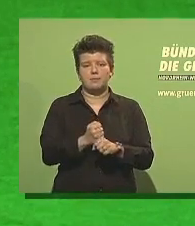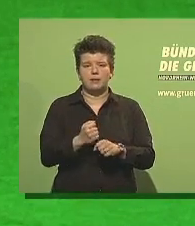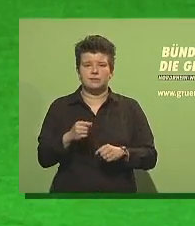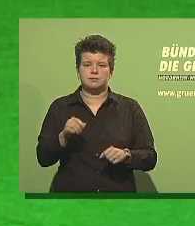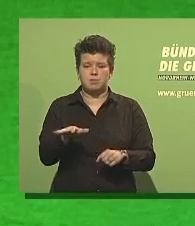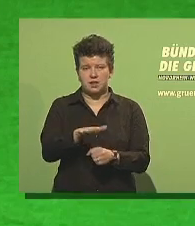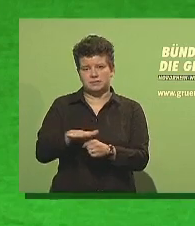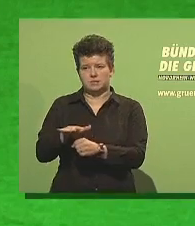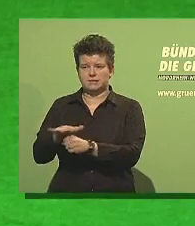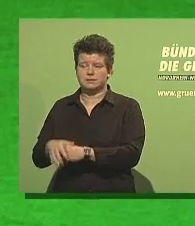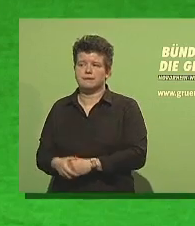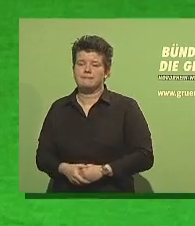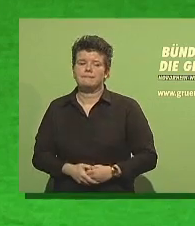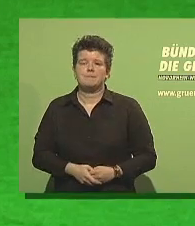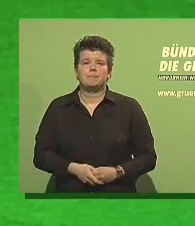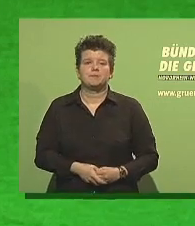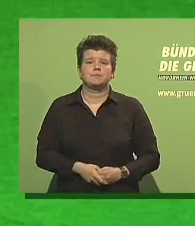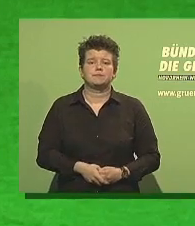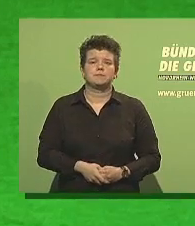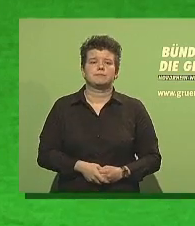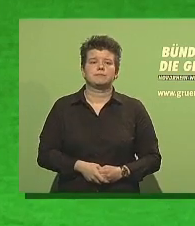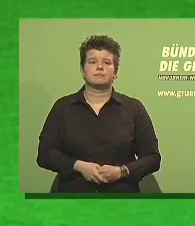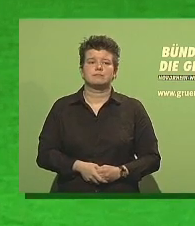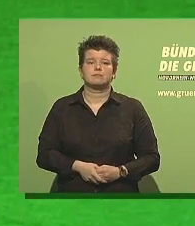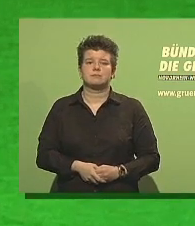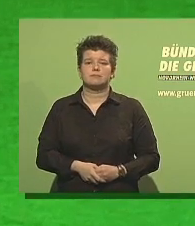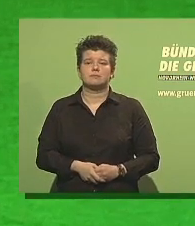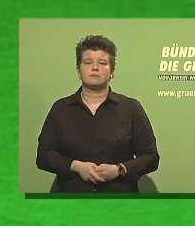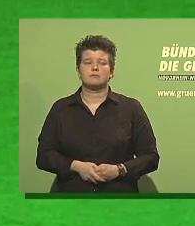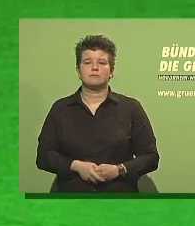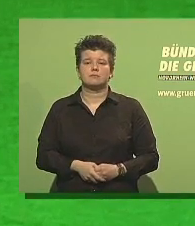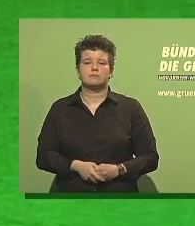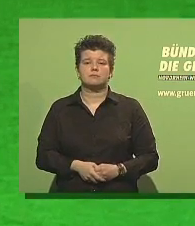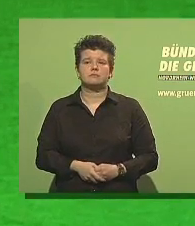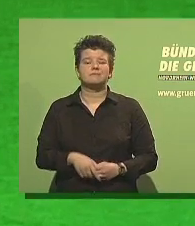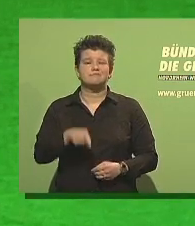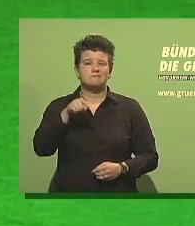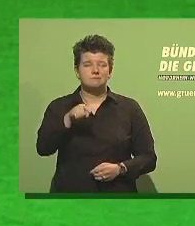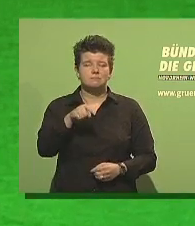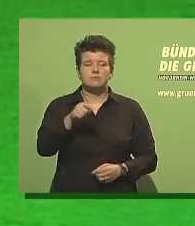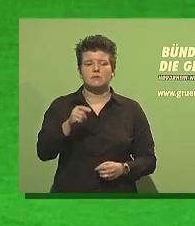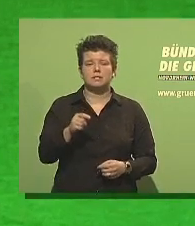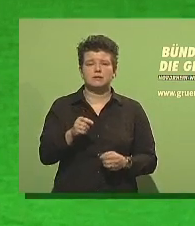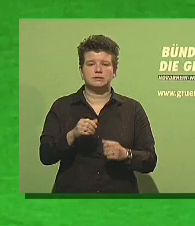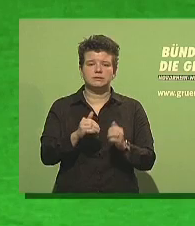Sozialtransfers. Das ist empörend, das muss sich ändern und das können nur wir ändern.